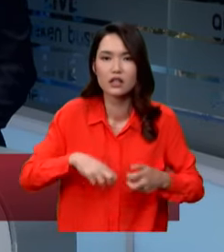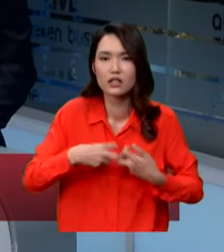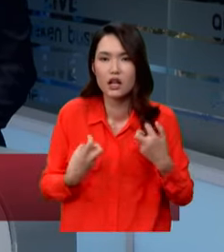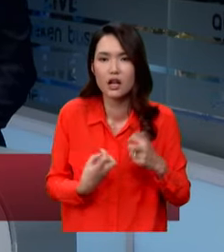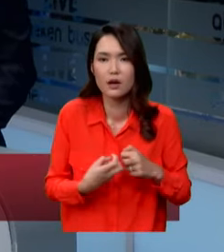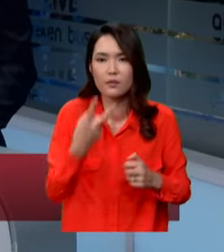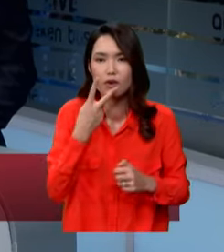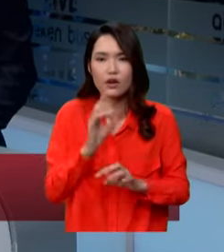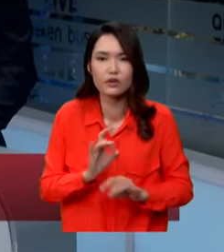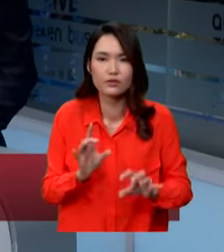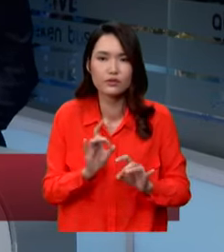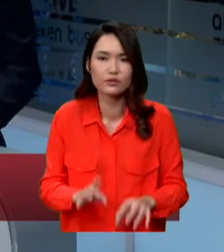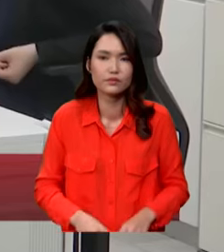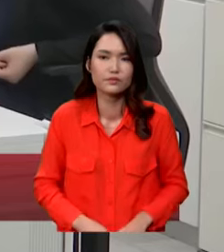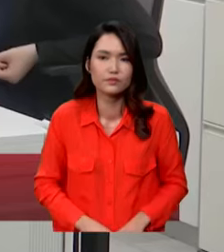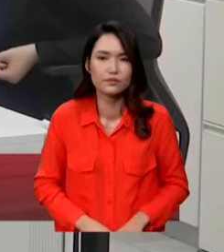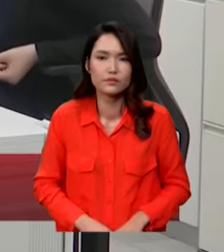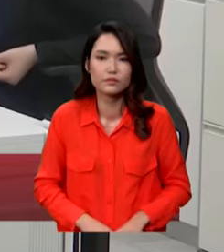Зарина Ахмеджанова.